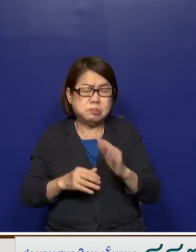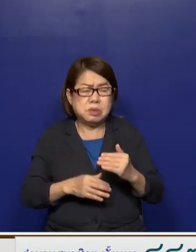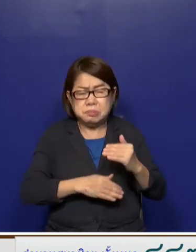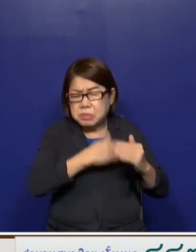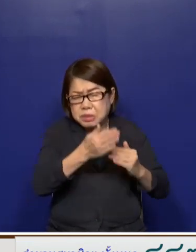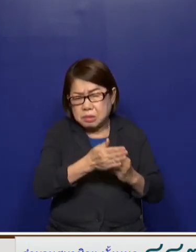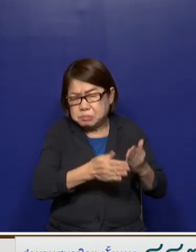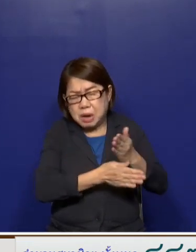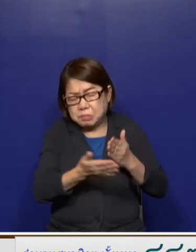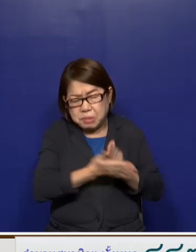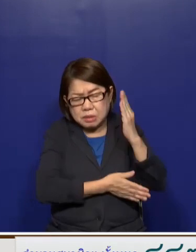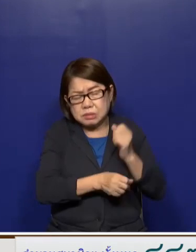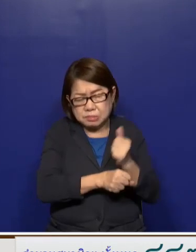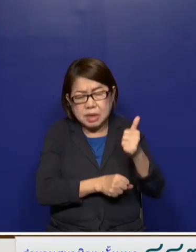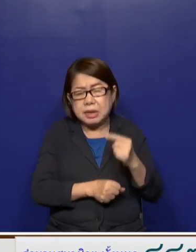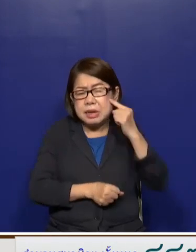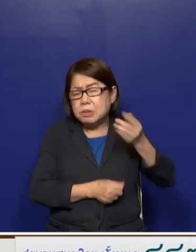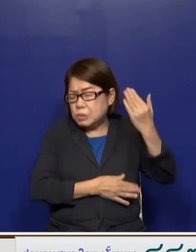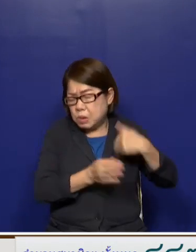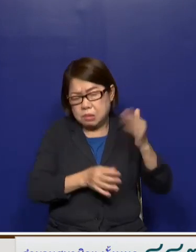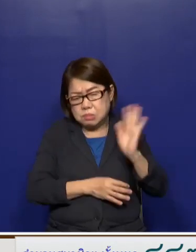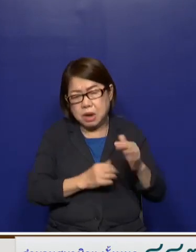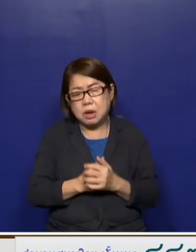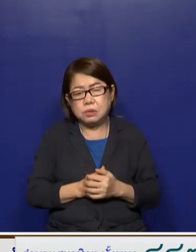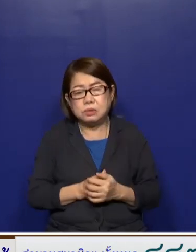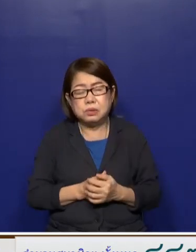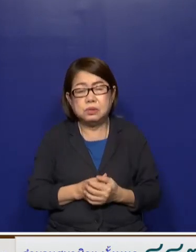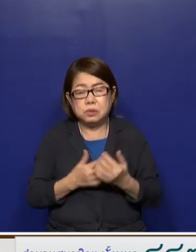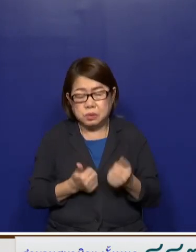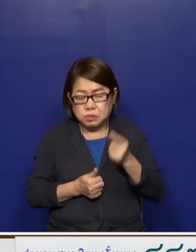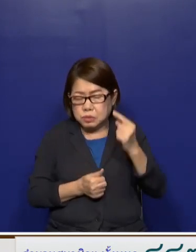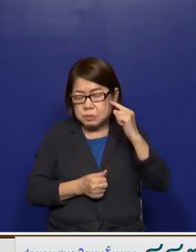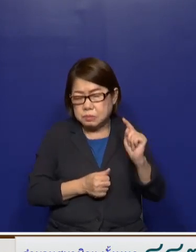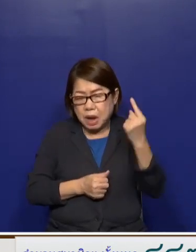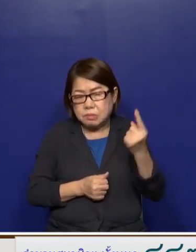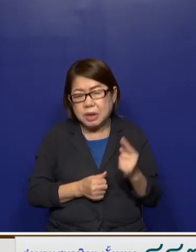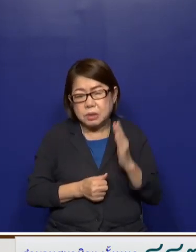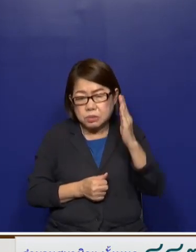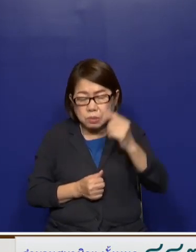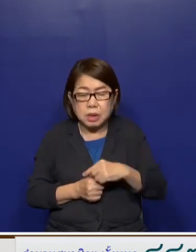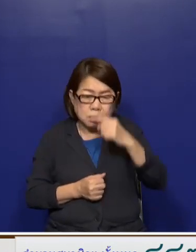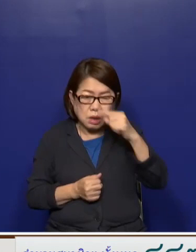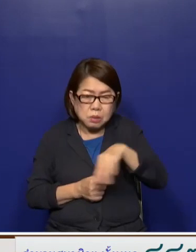าๆนำประเทศไปสู่การพัฒนาที่มีพื้นฐานขององค์ความรู้และก้าว